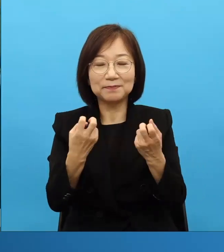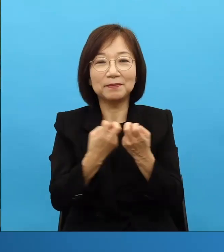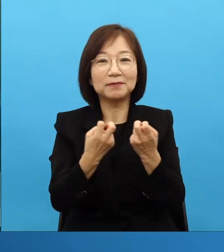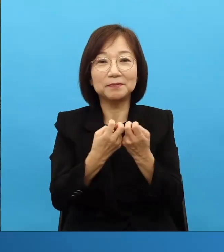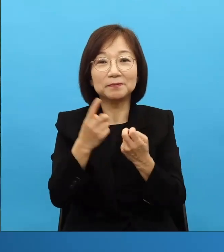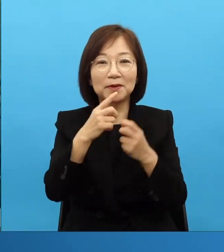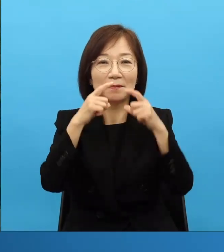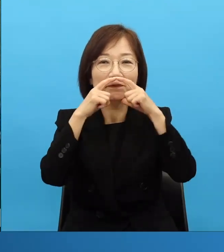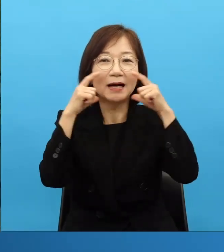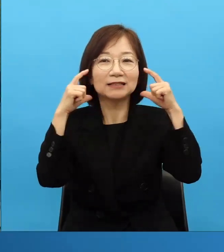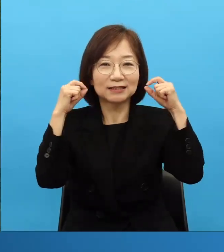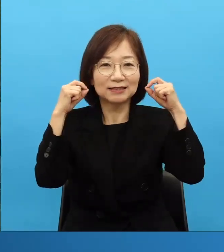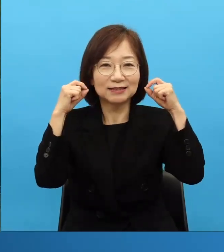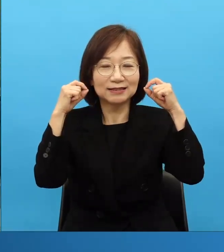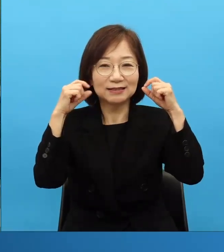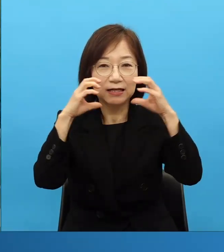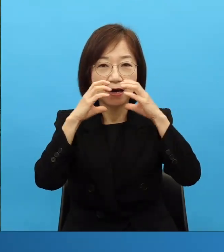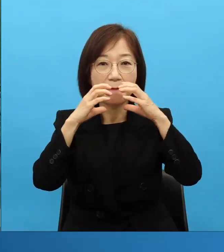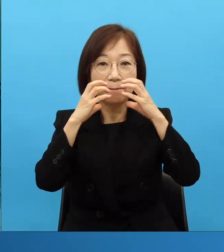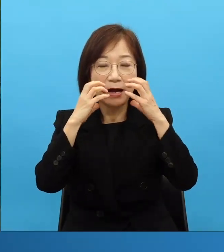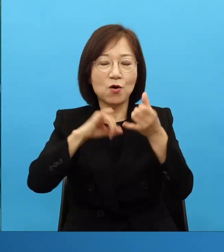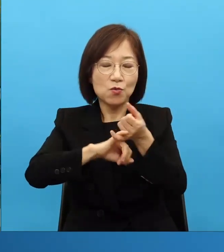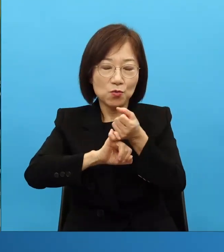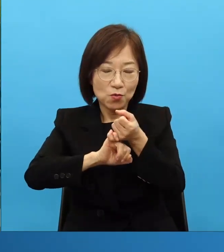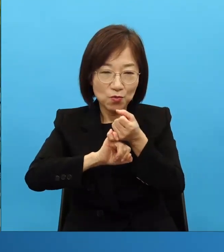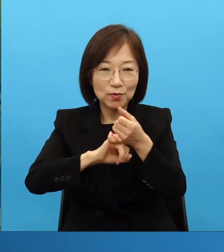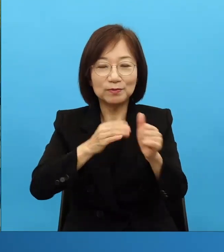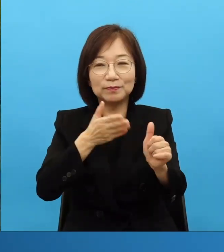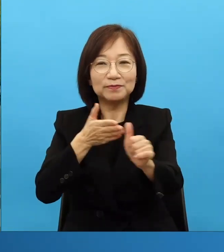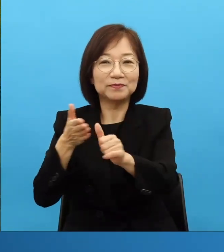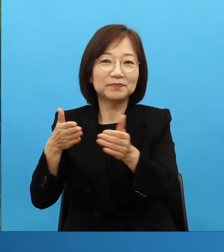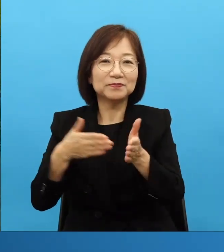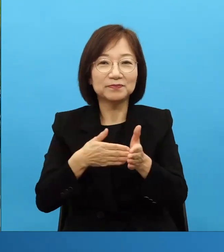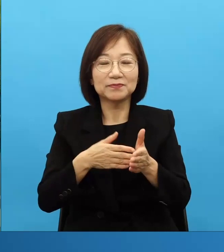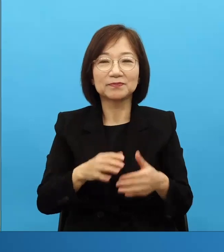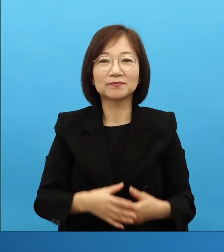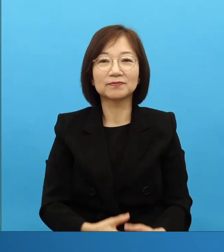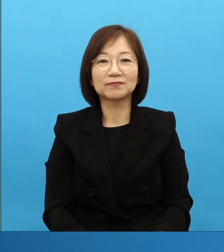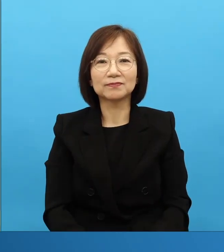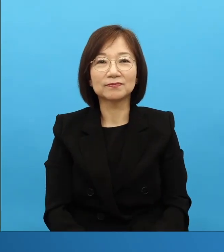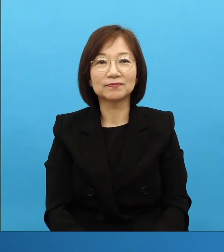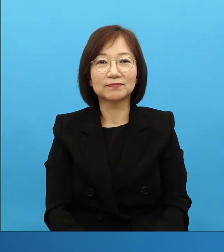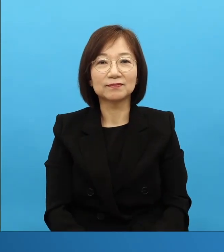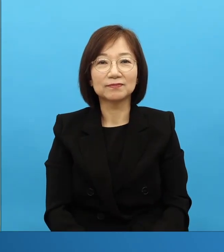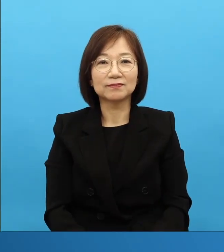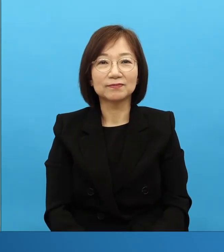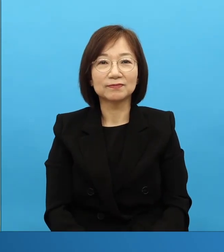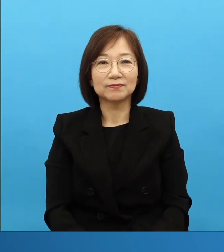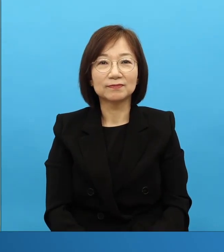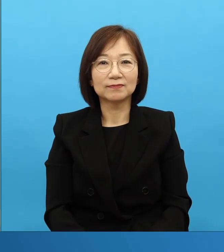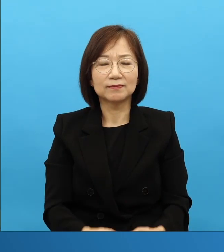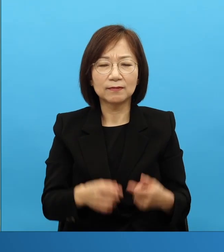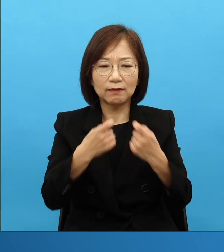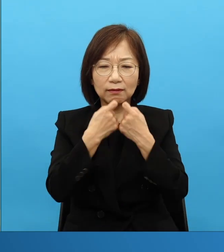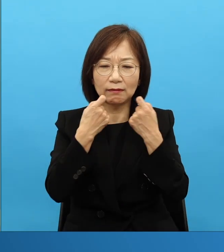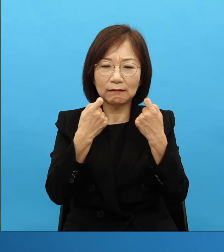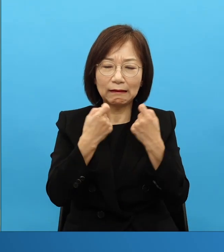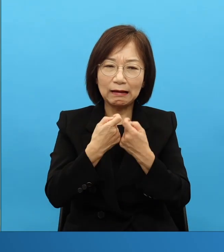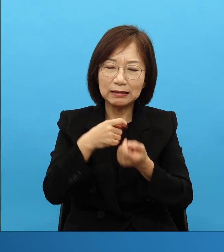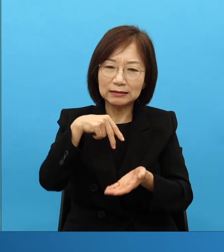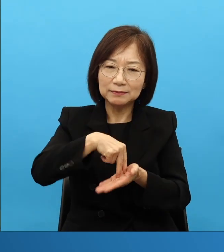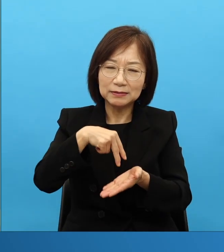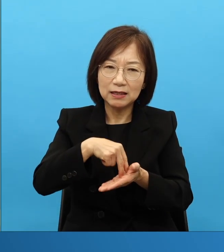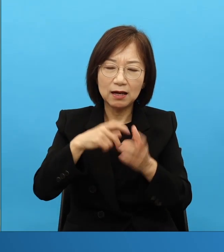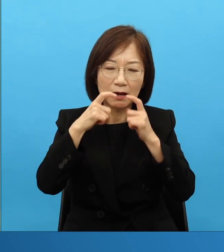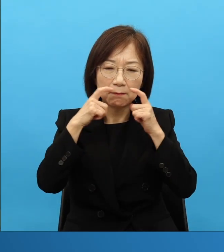수단인 마스크 착용에 반드시 동참해 줄 것을 부탁했습니다. 개인적인 사유로 마스크 착용이 어려운